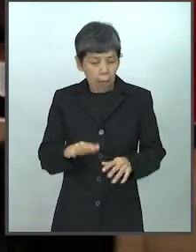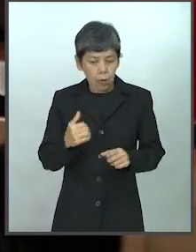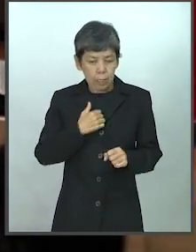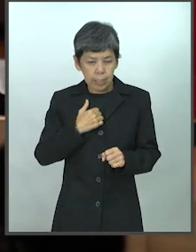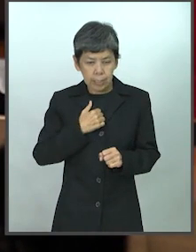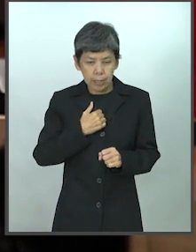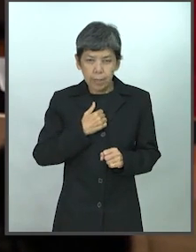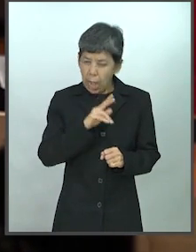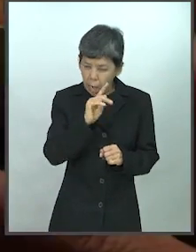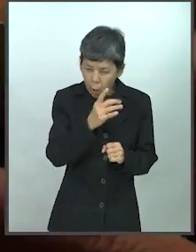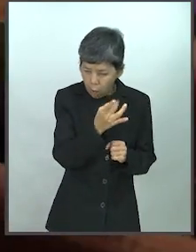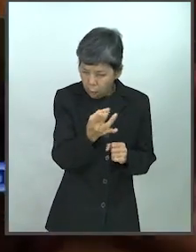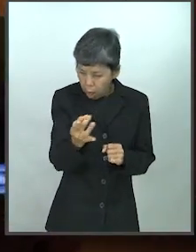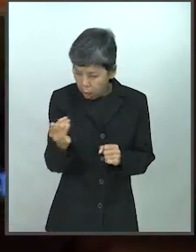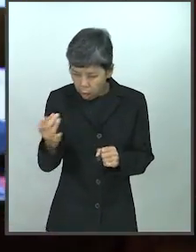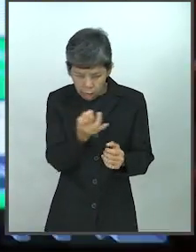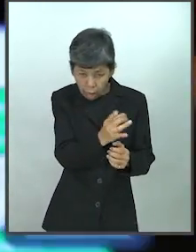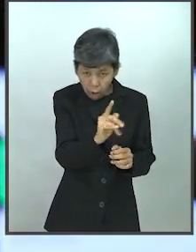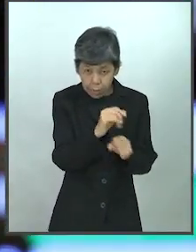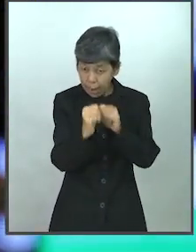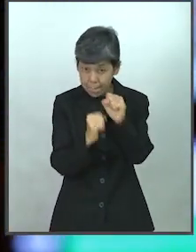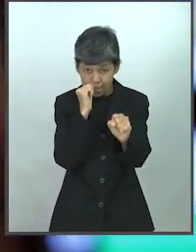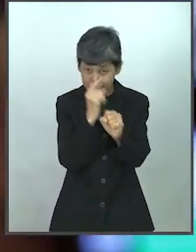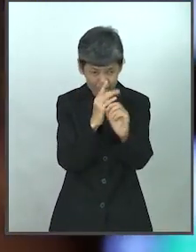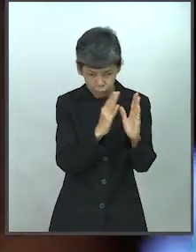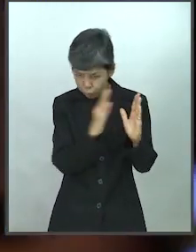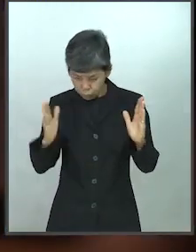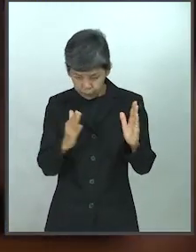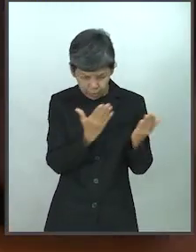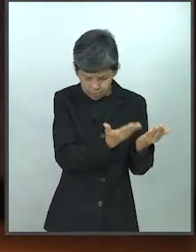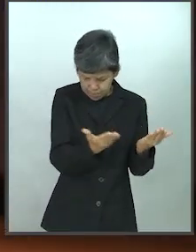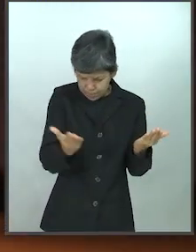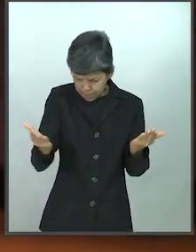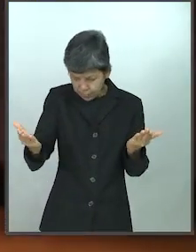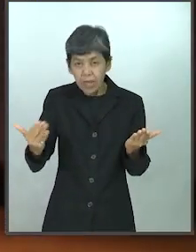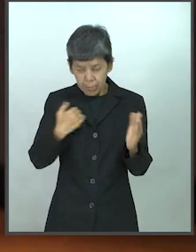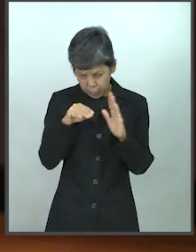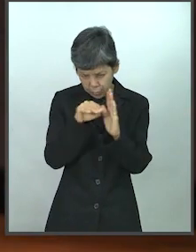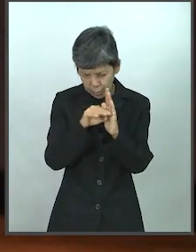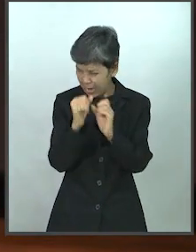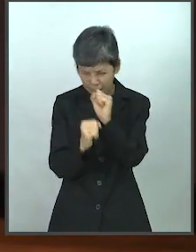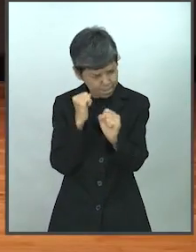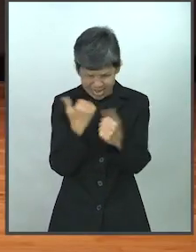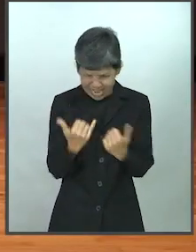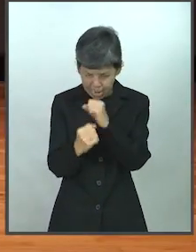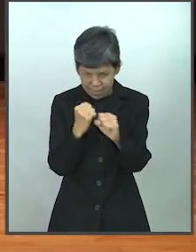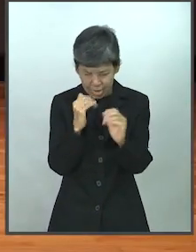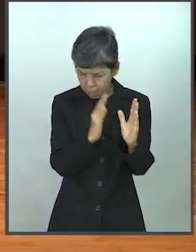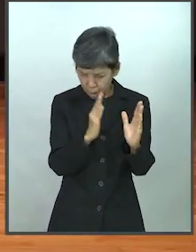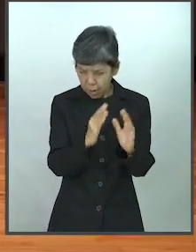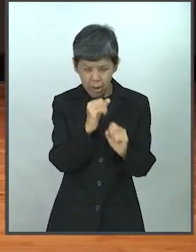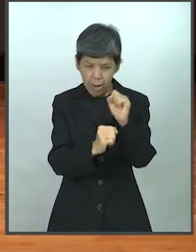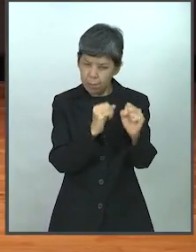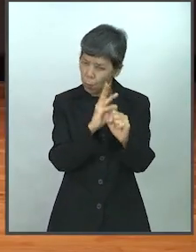ช้อนเอาจากข่าวทั้งหมดทั้งปีแต่มีข้อแม้นะมีหลักเกณฑ์ว่าให้อยู่ในปีนั้นนะ ครับ เพราะเดี๋ยวมันจะ